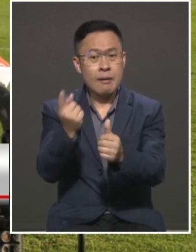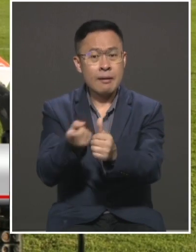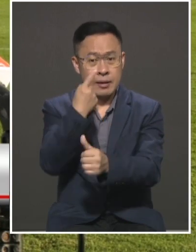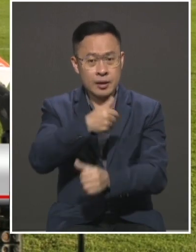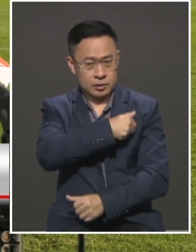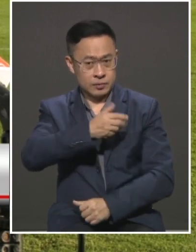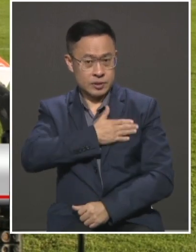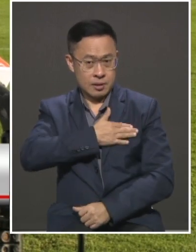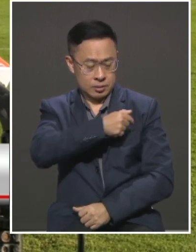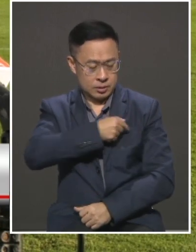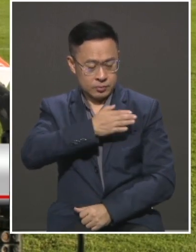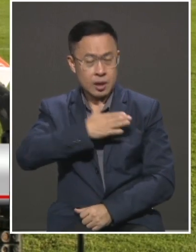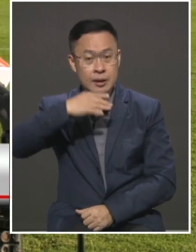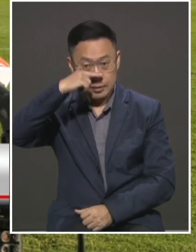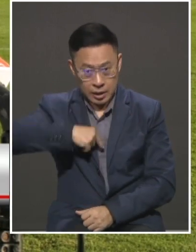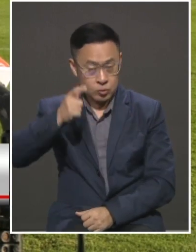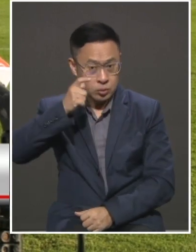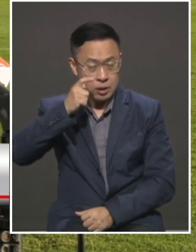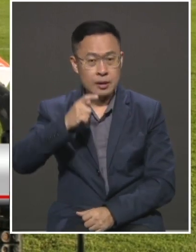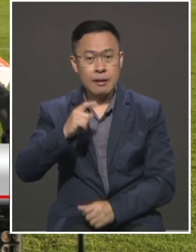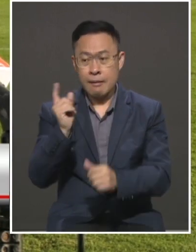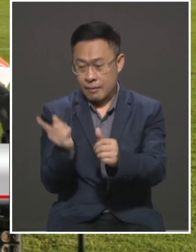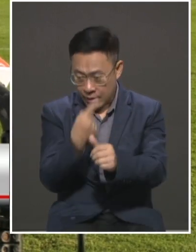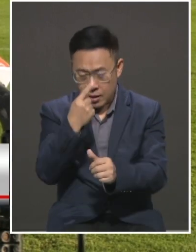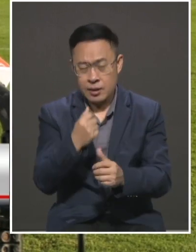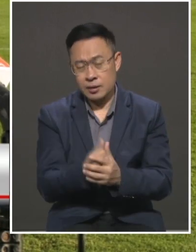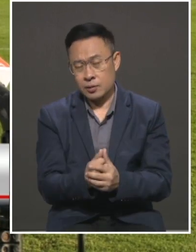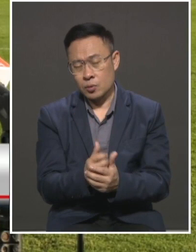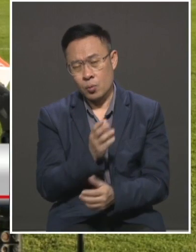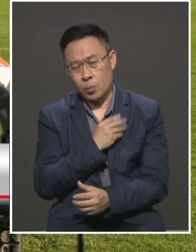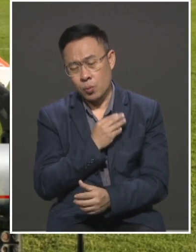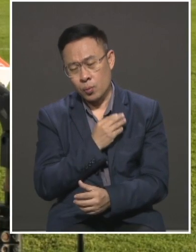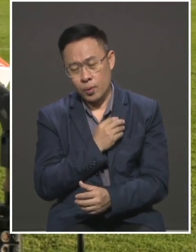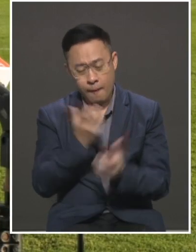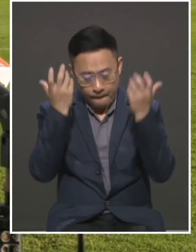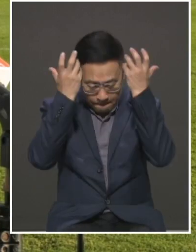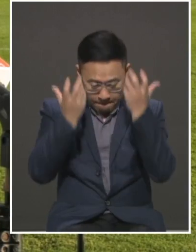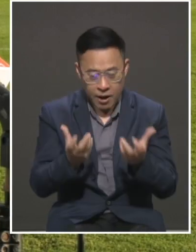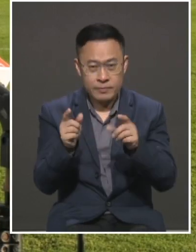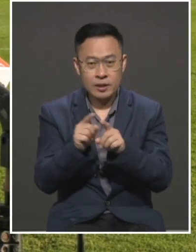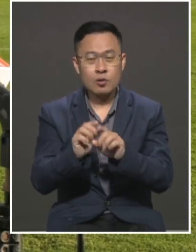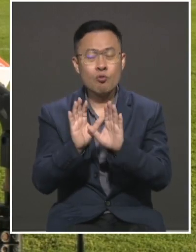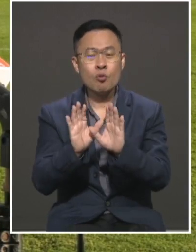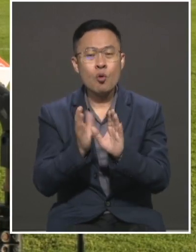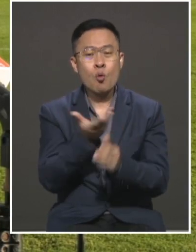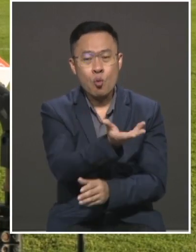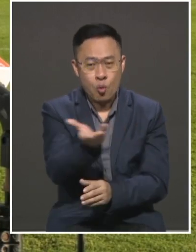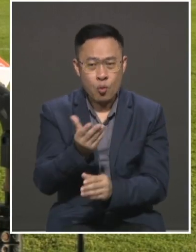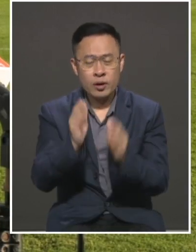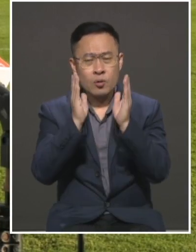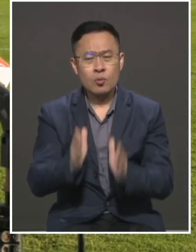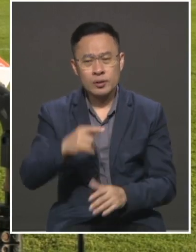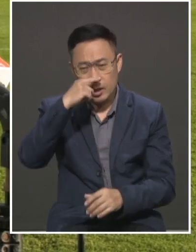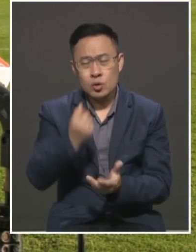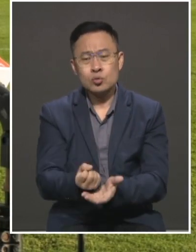ที่ผมแบบว่าเป็นรายการแบบทัวร์นาเมนต์ที่แบบจริงจังเลยที่ได้ติดครั้งแรกก็ฝากแฟนบอลนะครับก็มาช่วยก